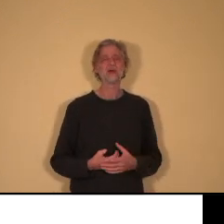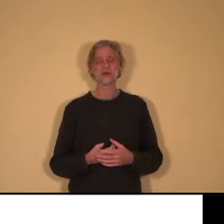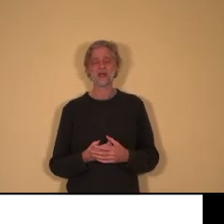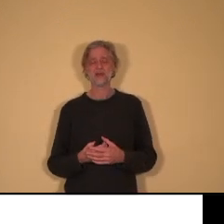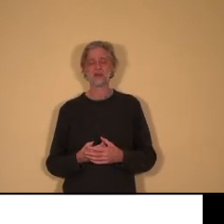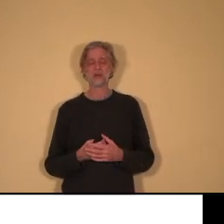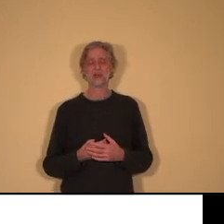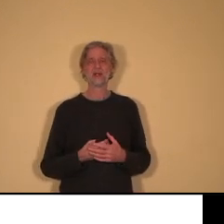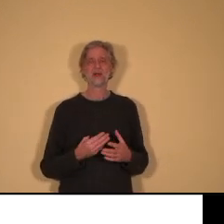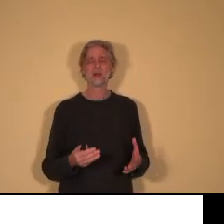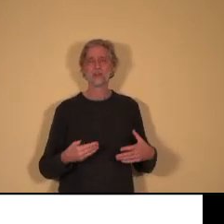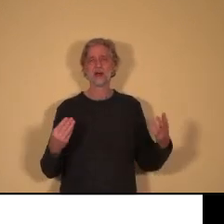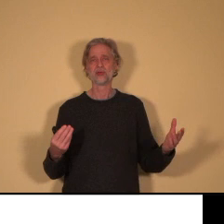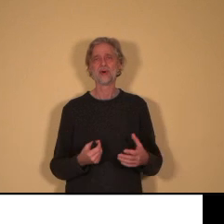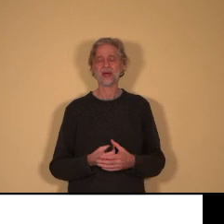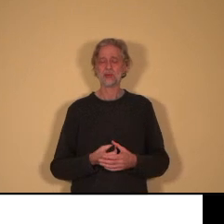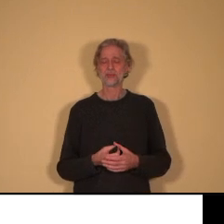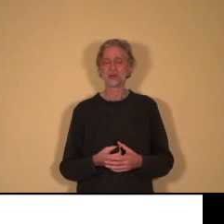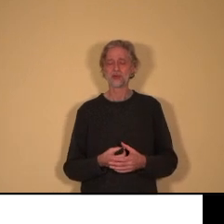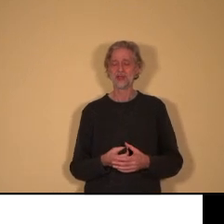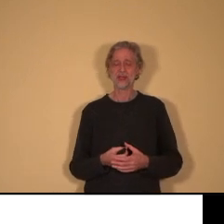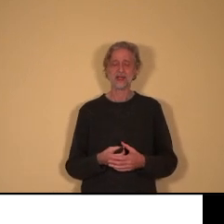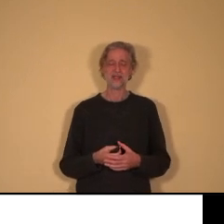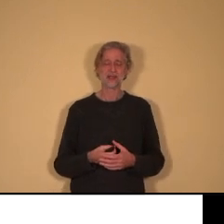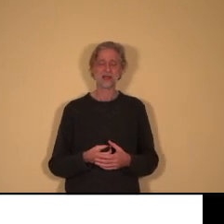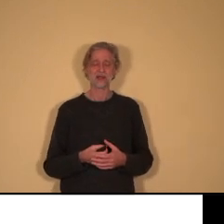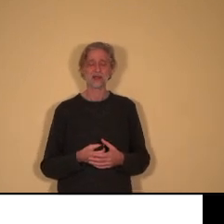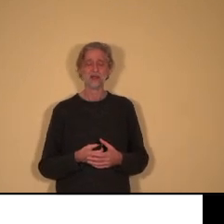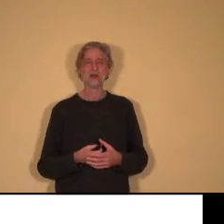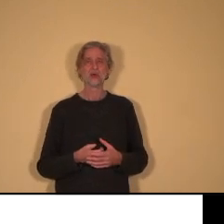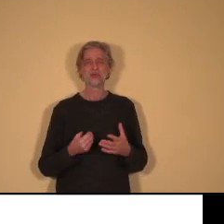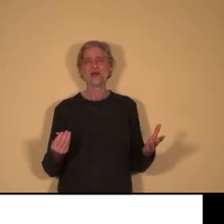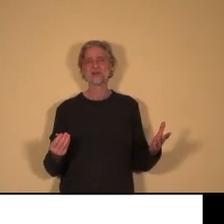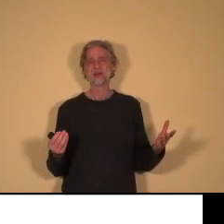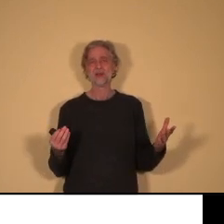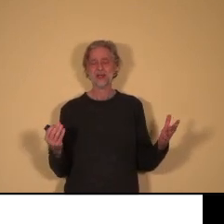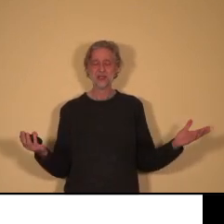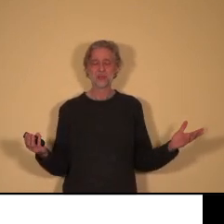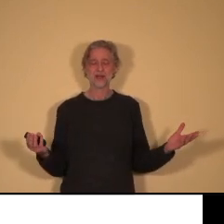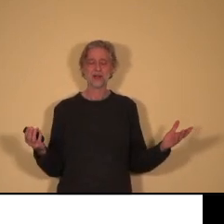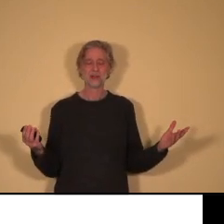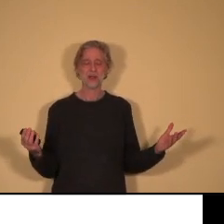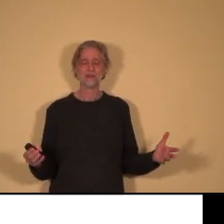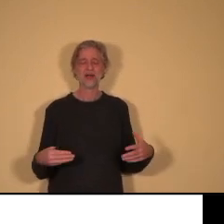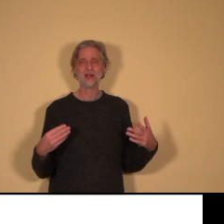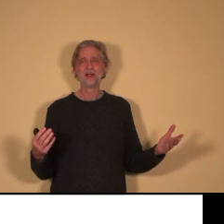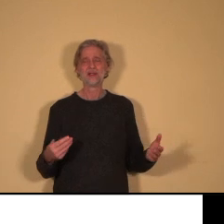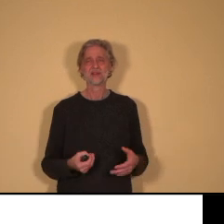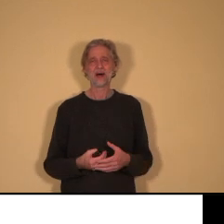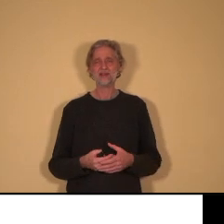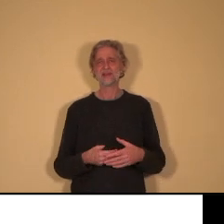anthropogenen CO2-Emissionen kommen aus Verbrennung von fossilen Energieträgern. Und das heißt Energiesparen. Ja,